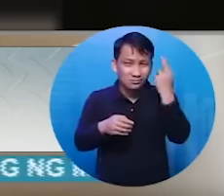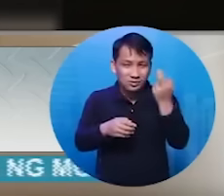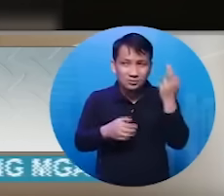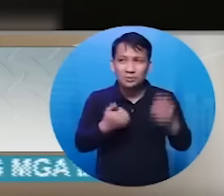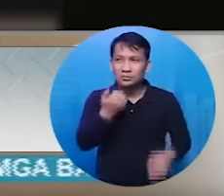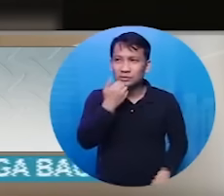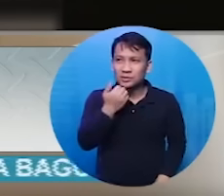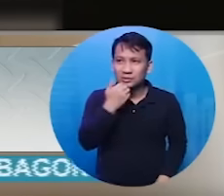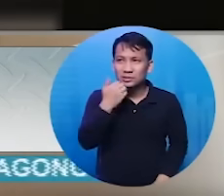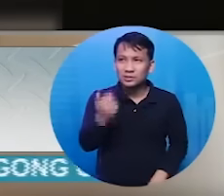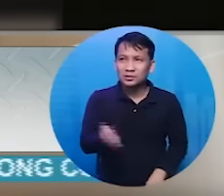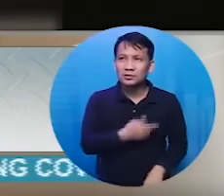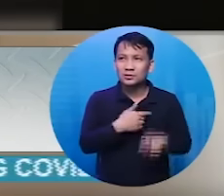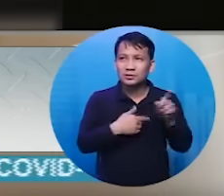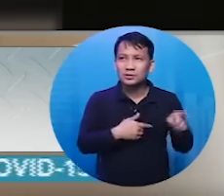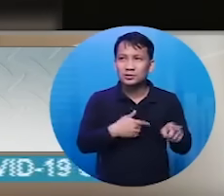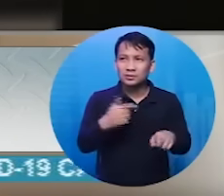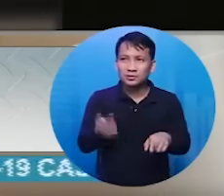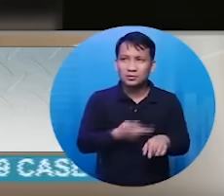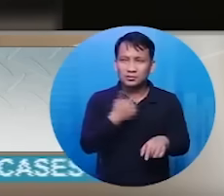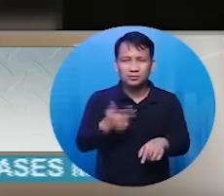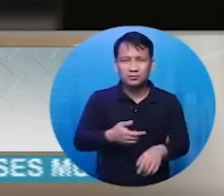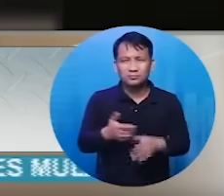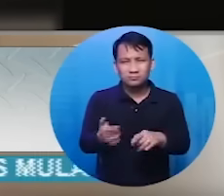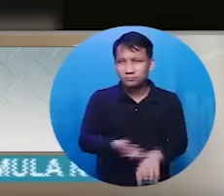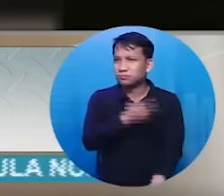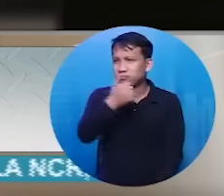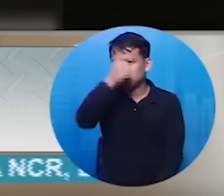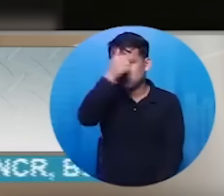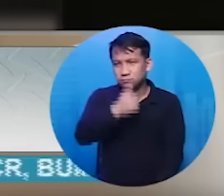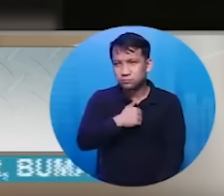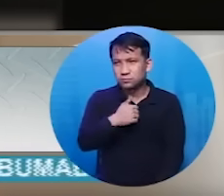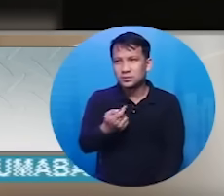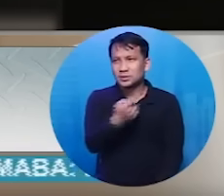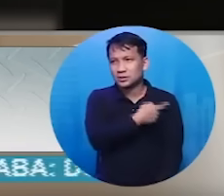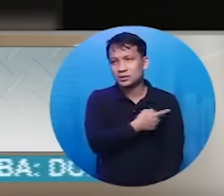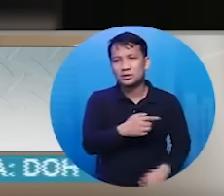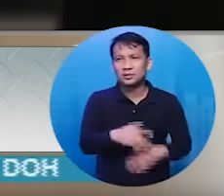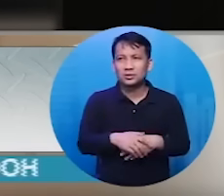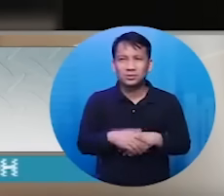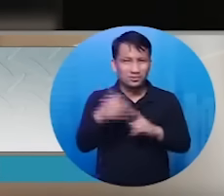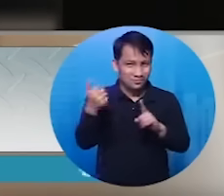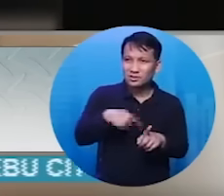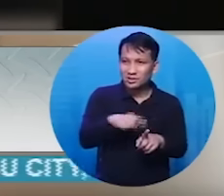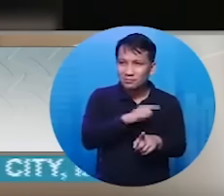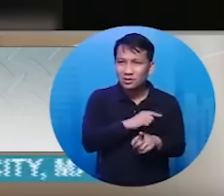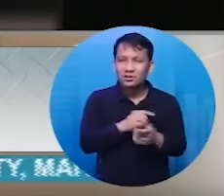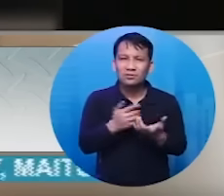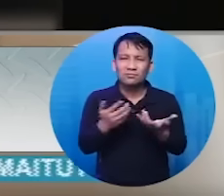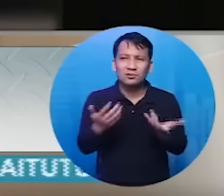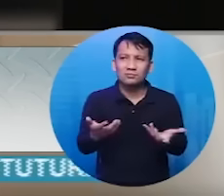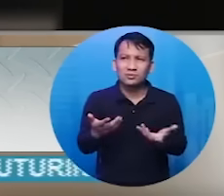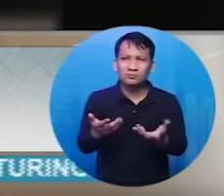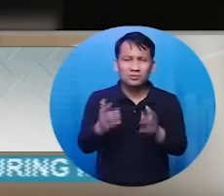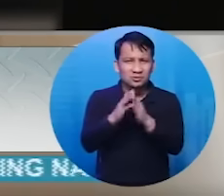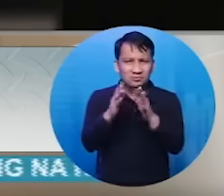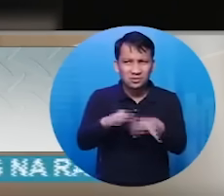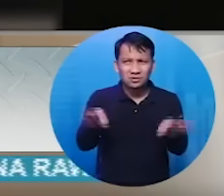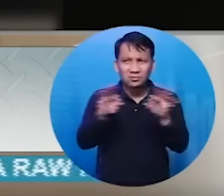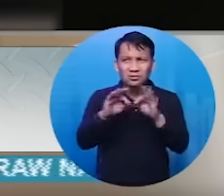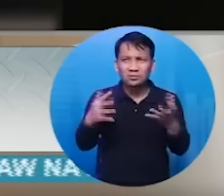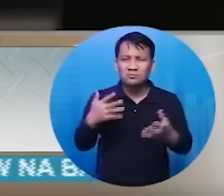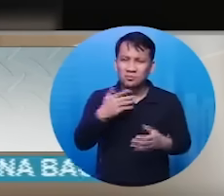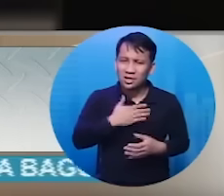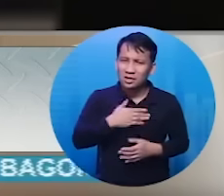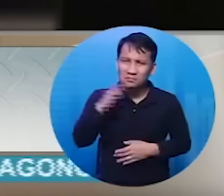dahil matagal na panahon na po kaming nagtiis sa kamay niya, sa pangmamalupit niya, lalo na yung mga kapatid ko po